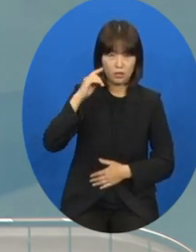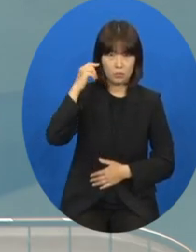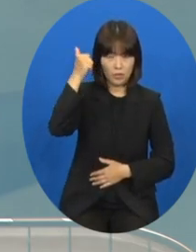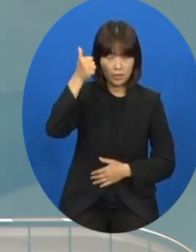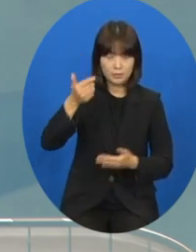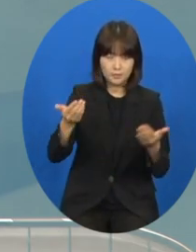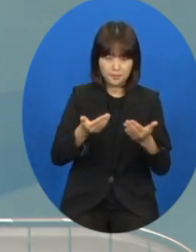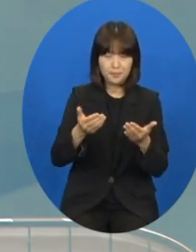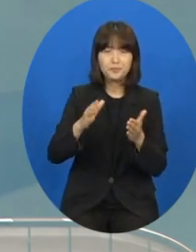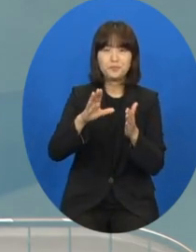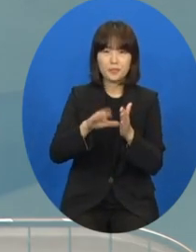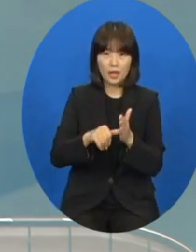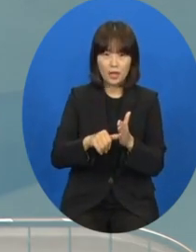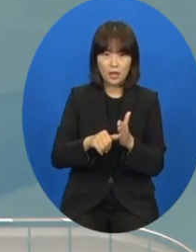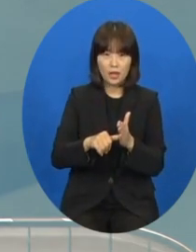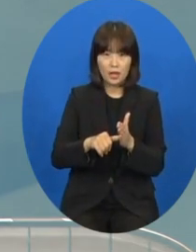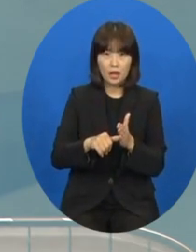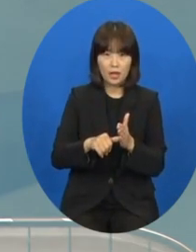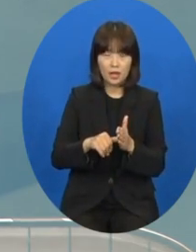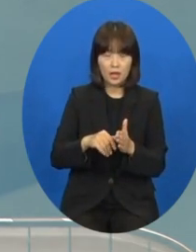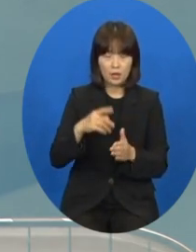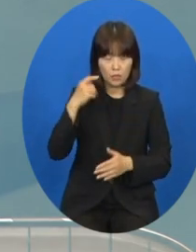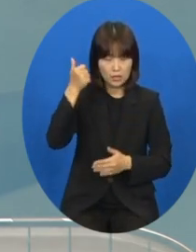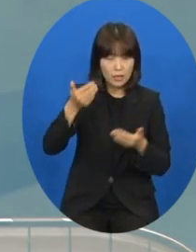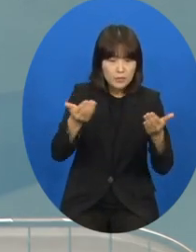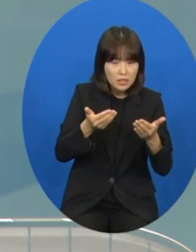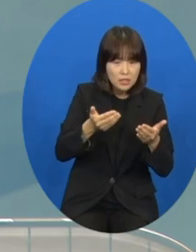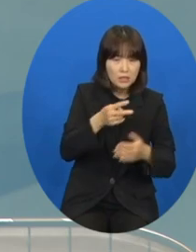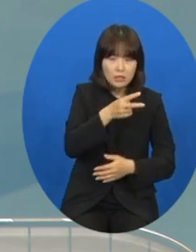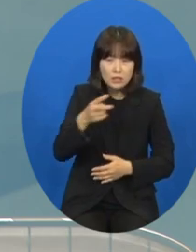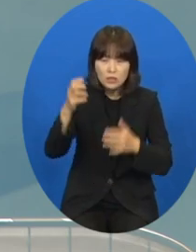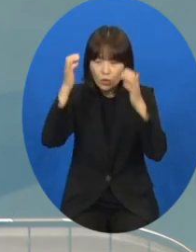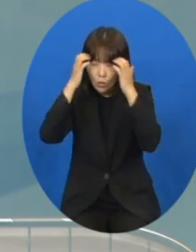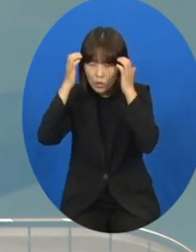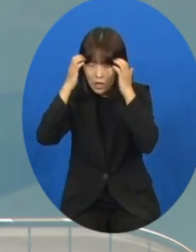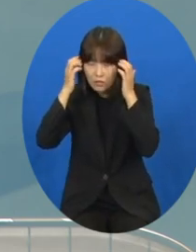목회가 고난의 길이라고 생각했습니다. 절대로 이